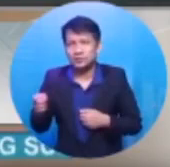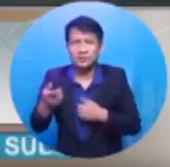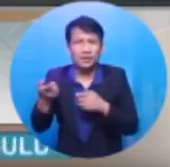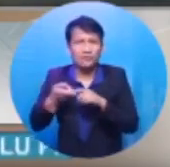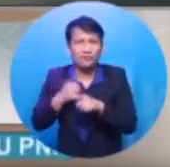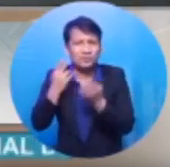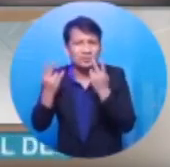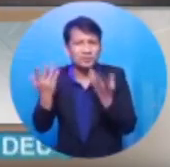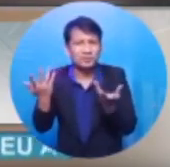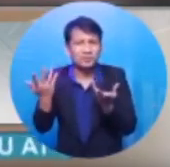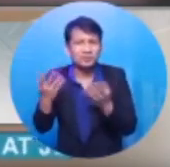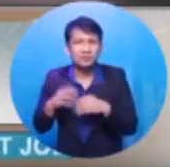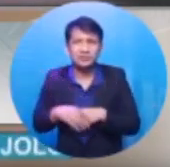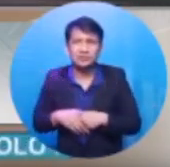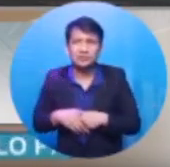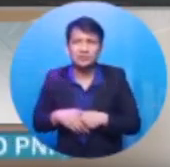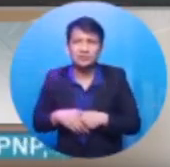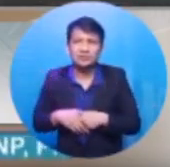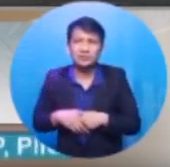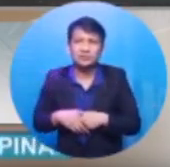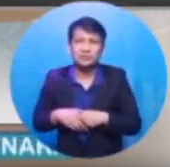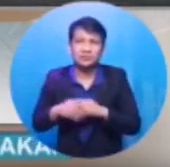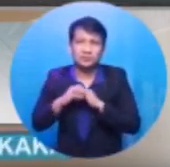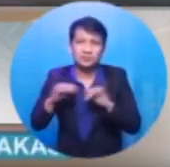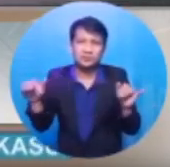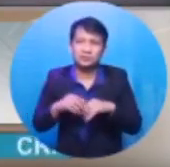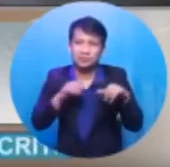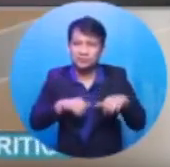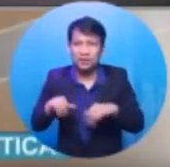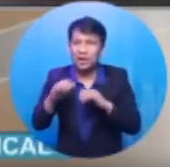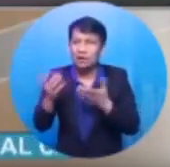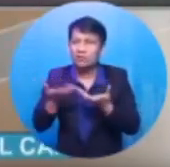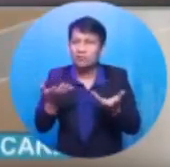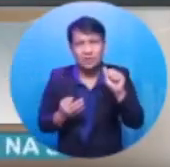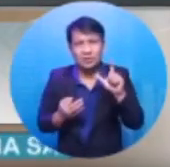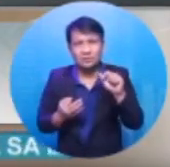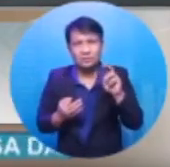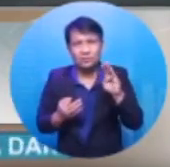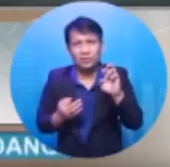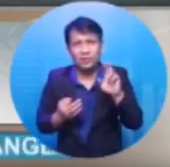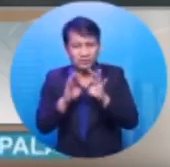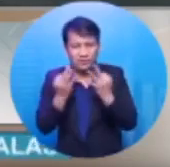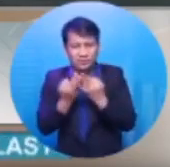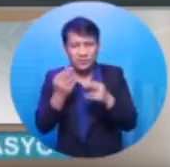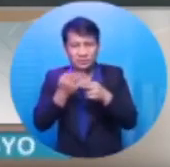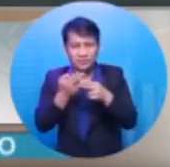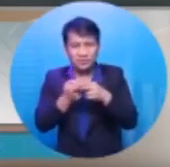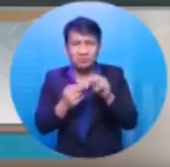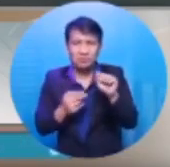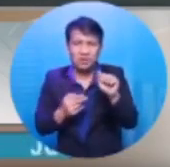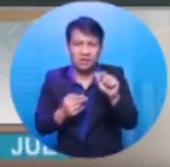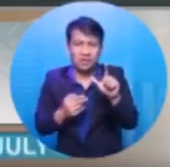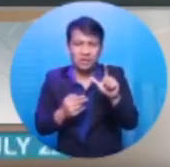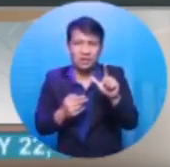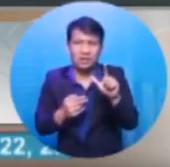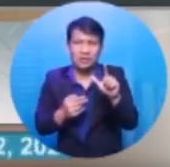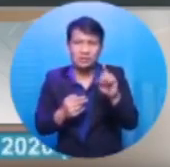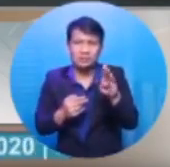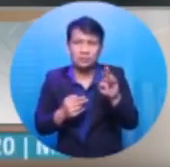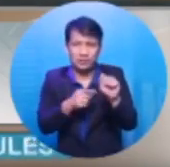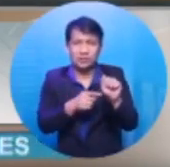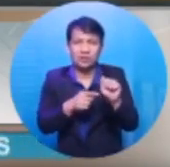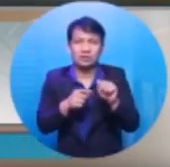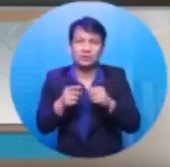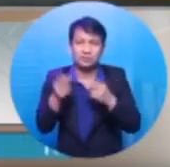saan barangay galing? Ano rin po, isang puruk lang rin po, Salvation din. Anong pamilya po ito? Albuera po. So Albuera ang dumayo?